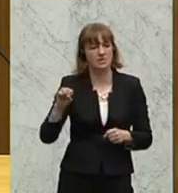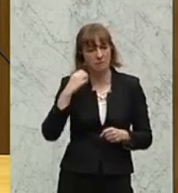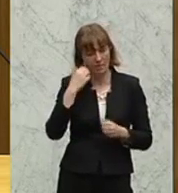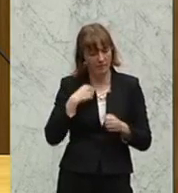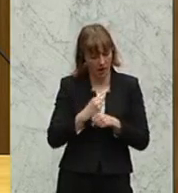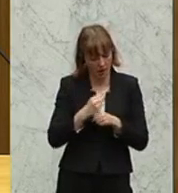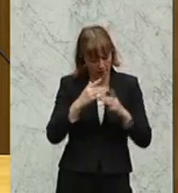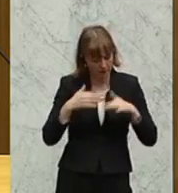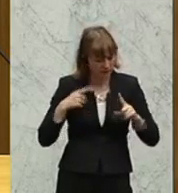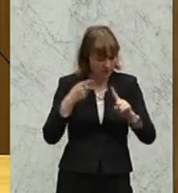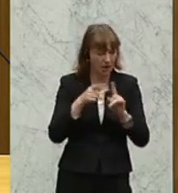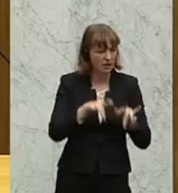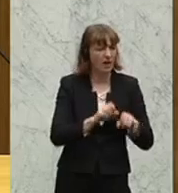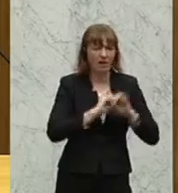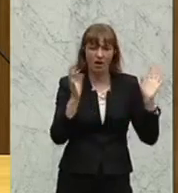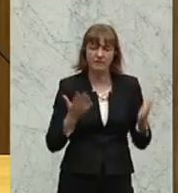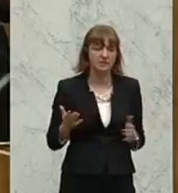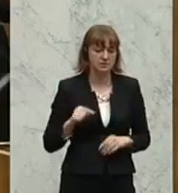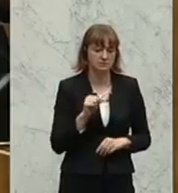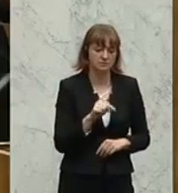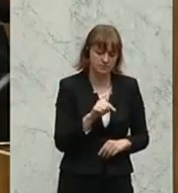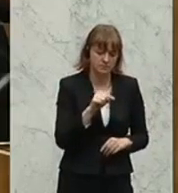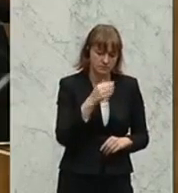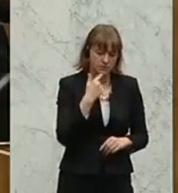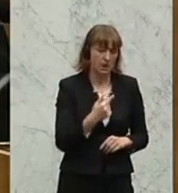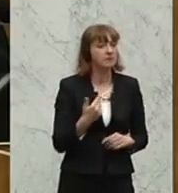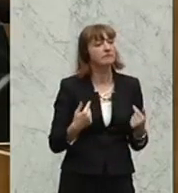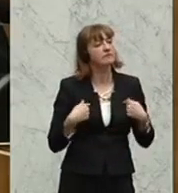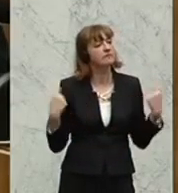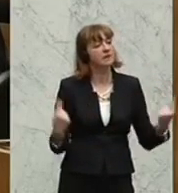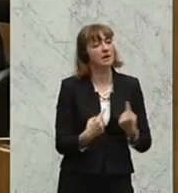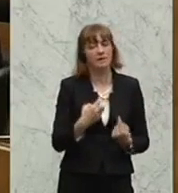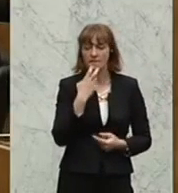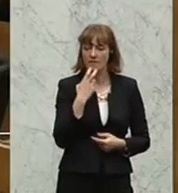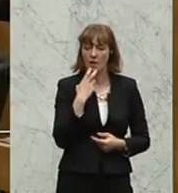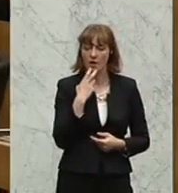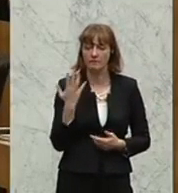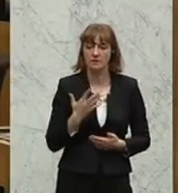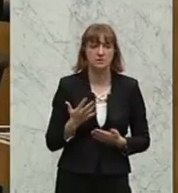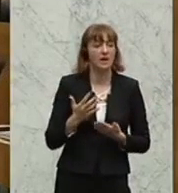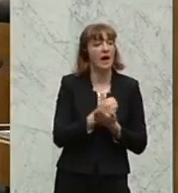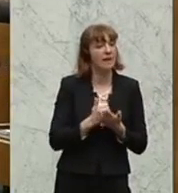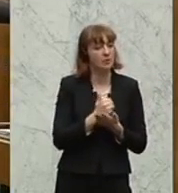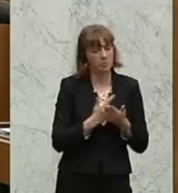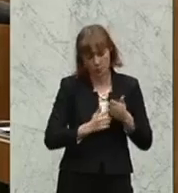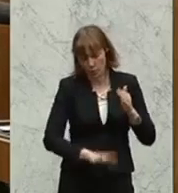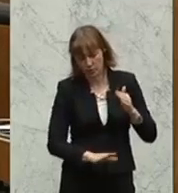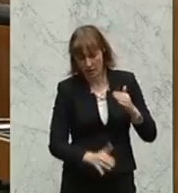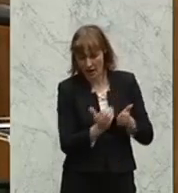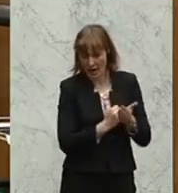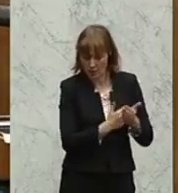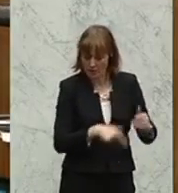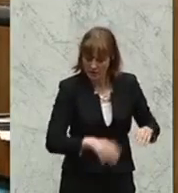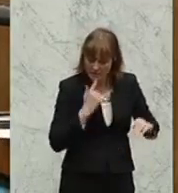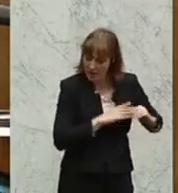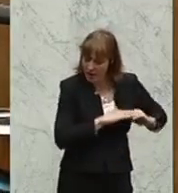da kann man tatsächlich vieles schlecht finden. Die grünen Steuerreformpläne, federführend ausgearbeitet von meinem